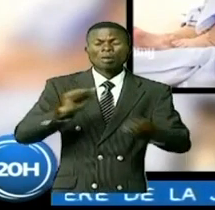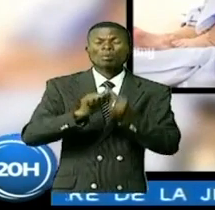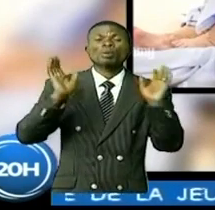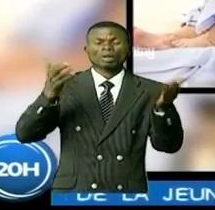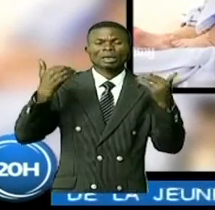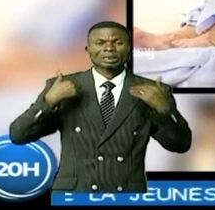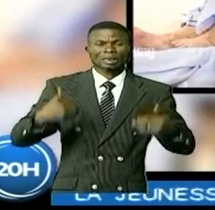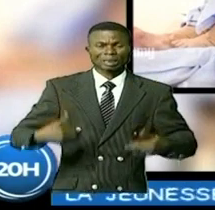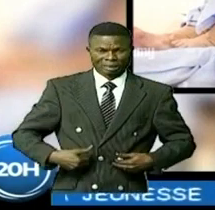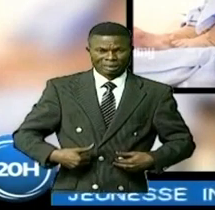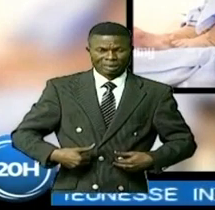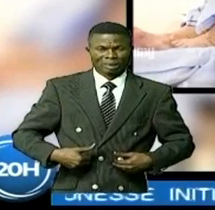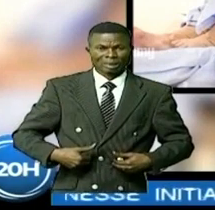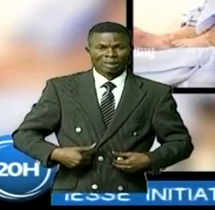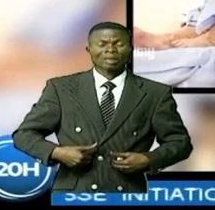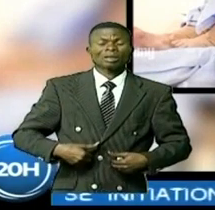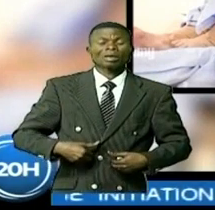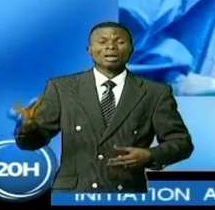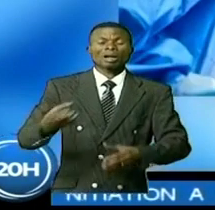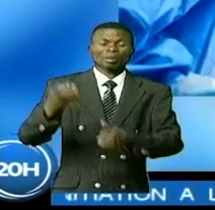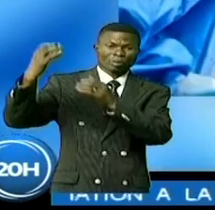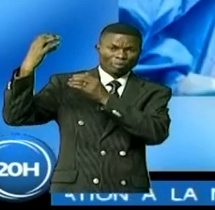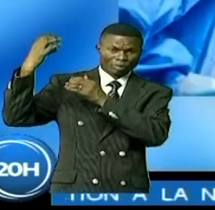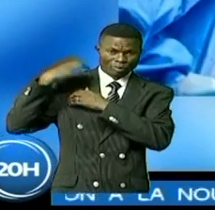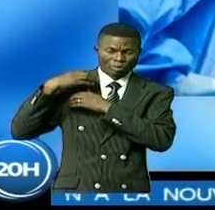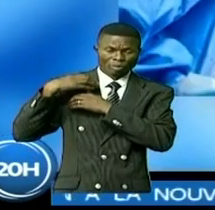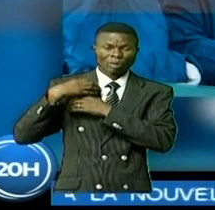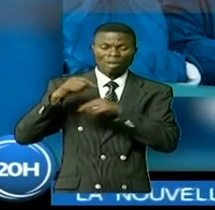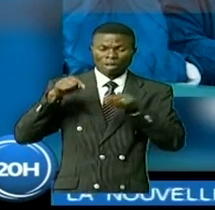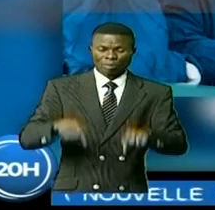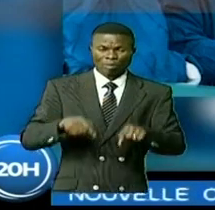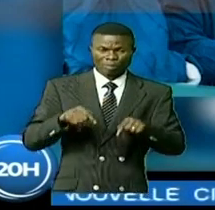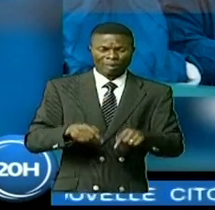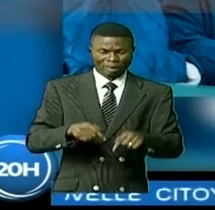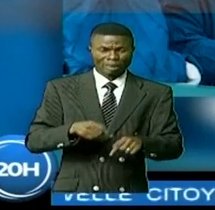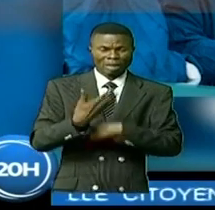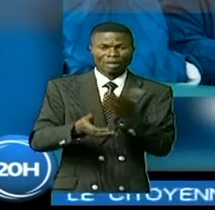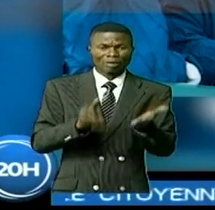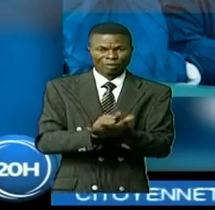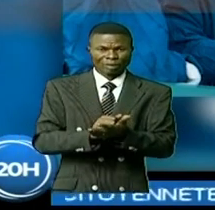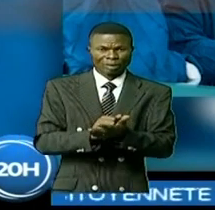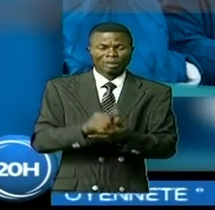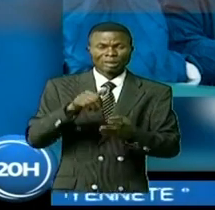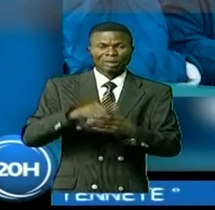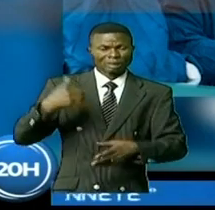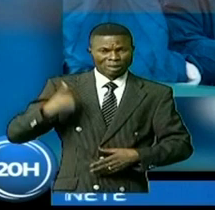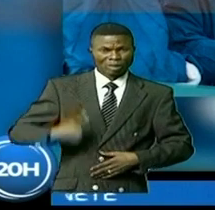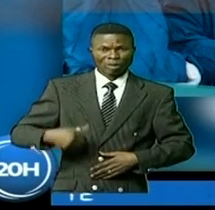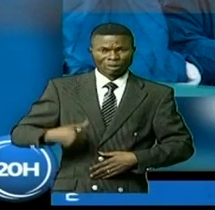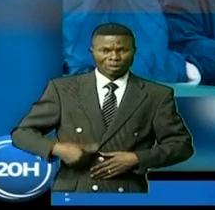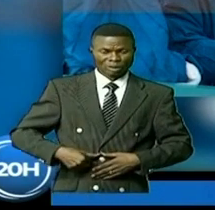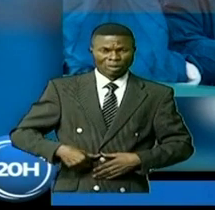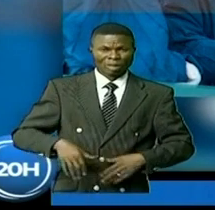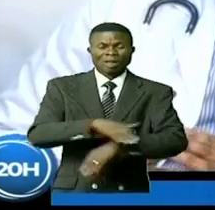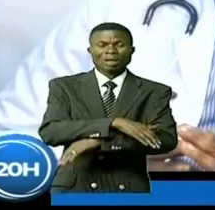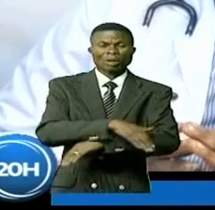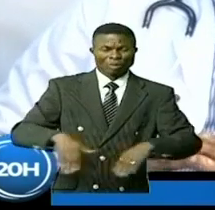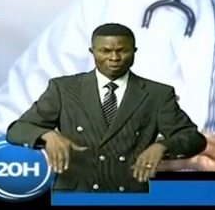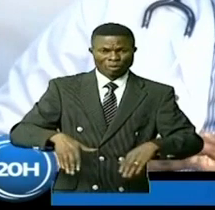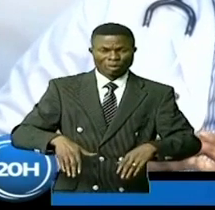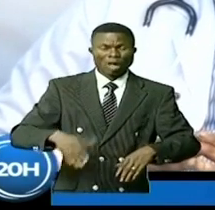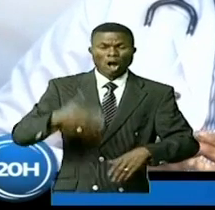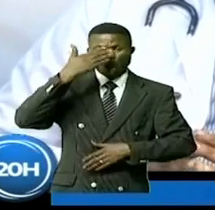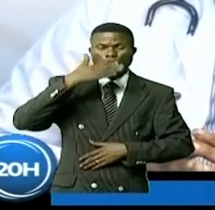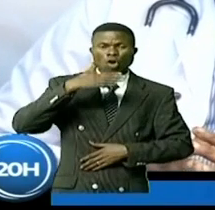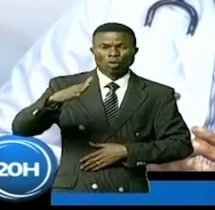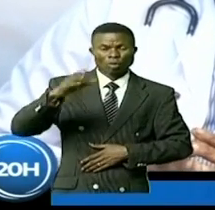santé publique. Sa prise en charge peut se faire désormais en RDC à travers la chirurgie bariatrique au centre médical